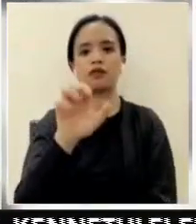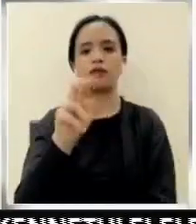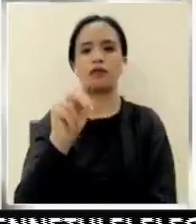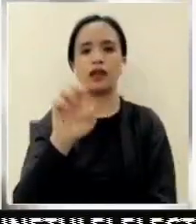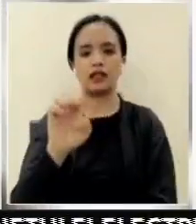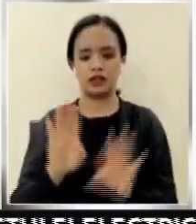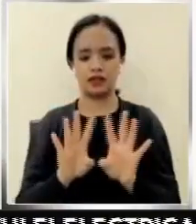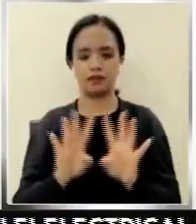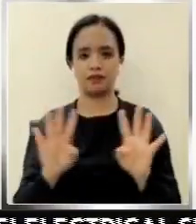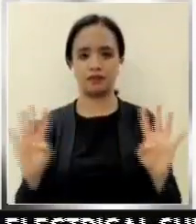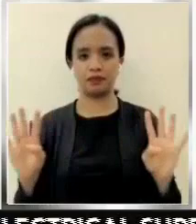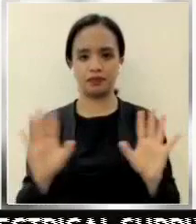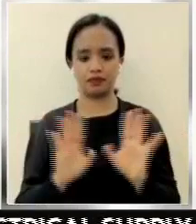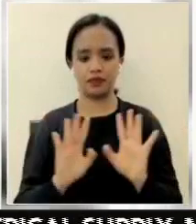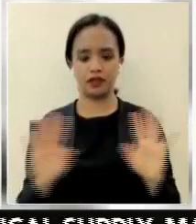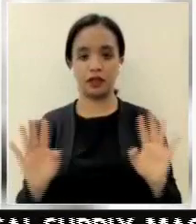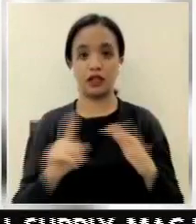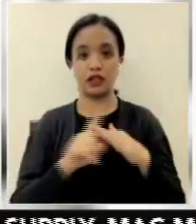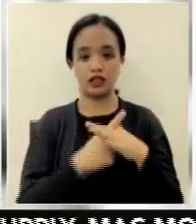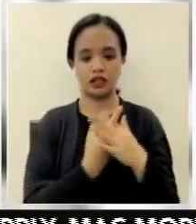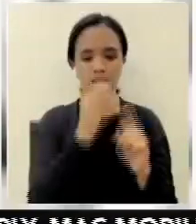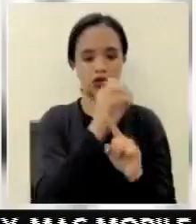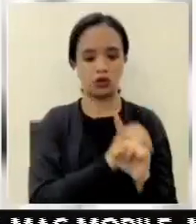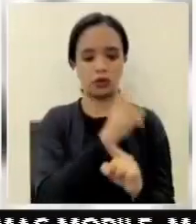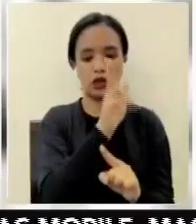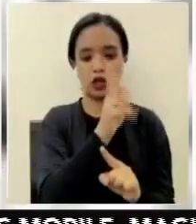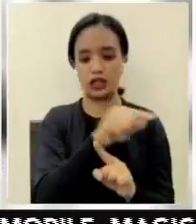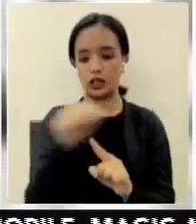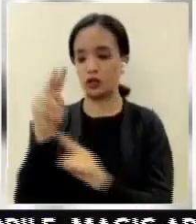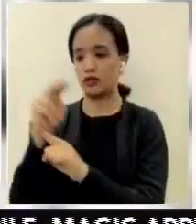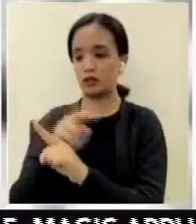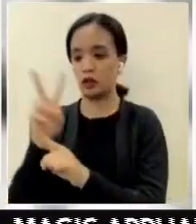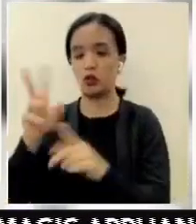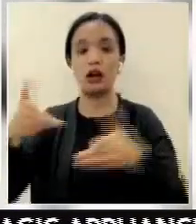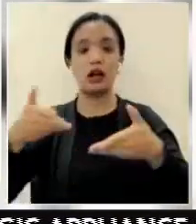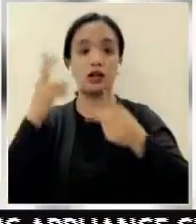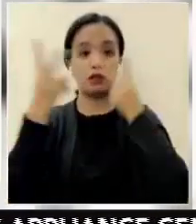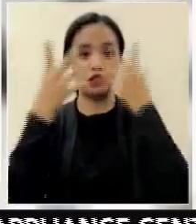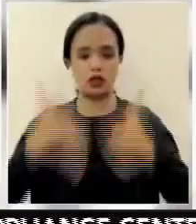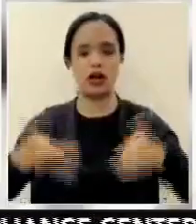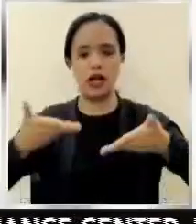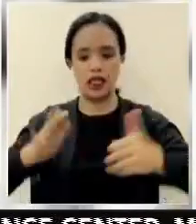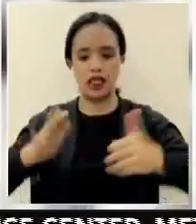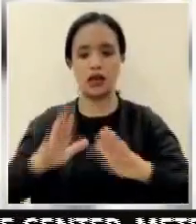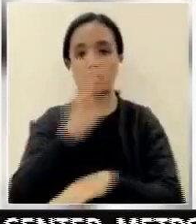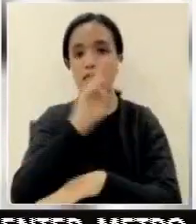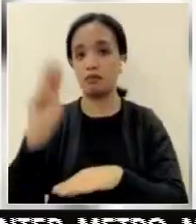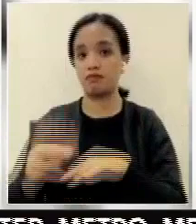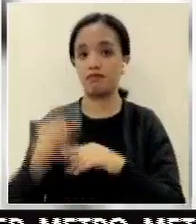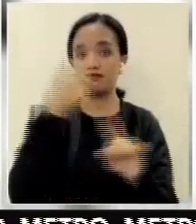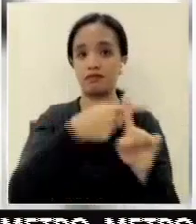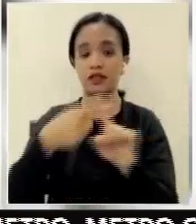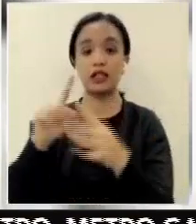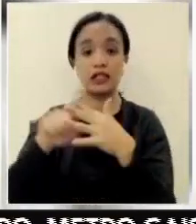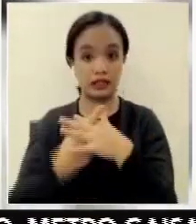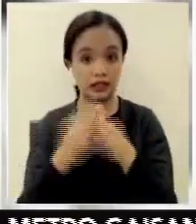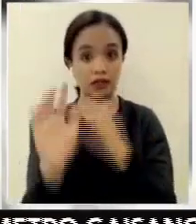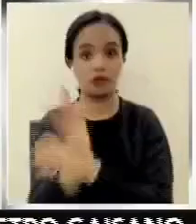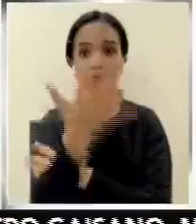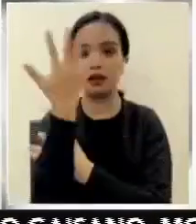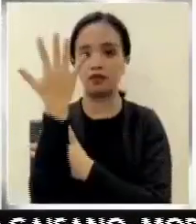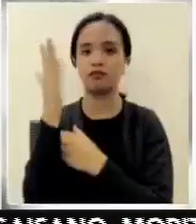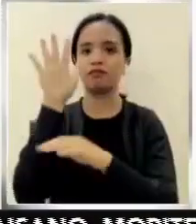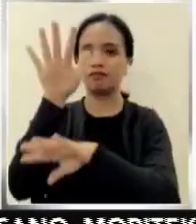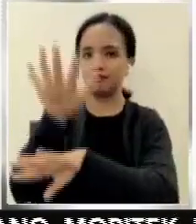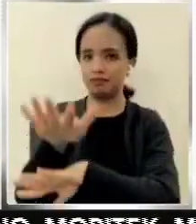November 2 papayagan lang ang mga bisitang makapasok dito sa Manila North Cemetery mula 5 a.m. pag